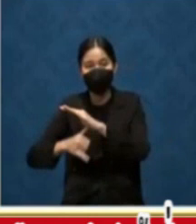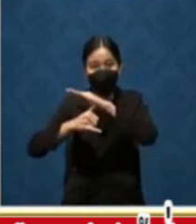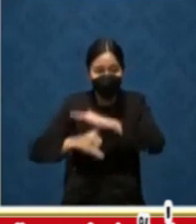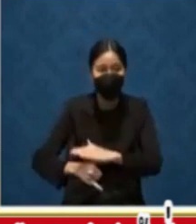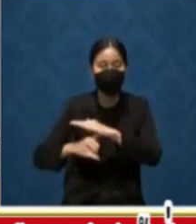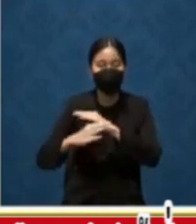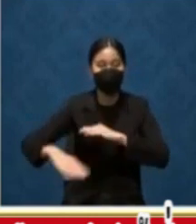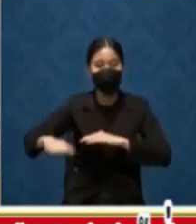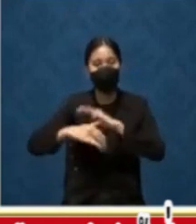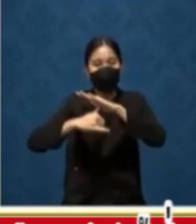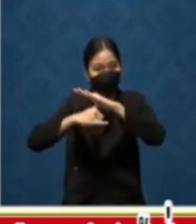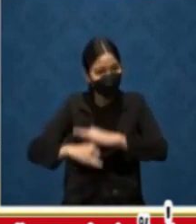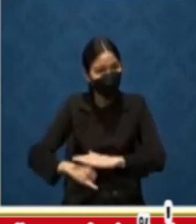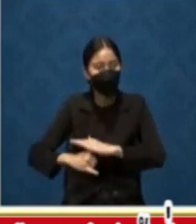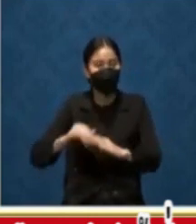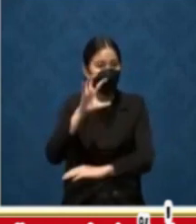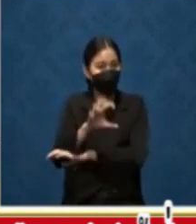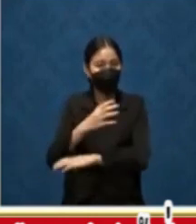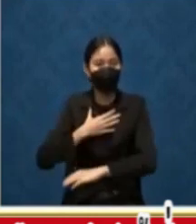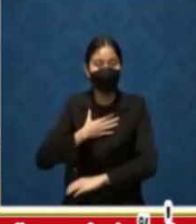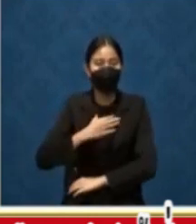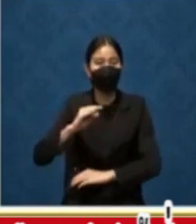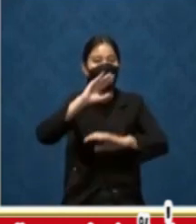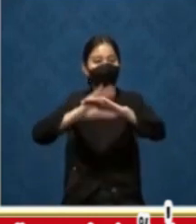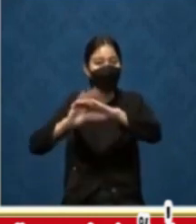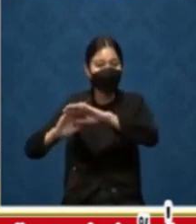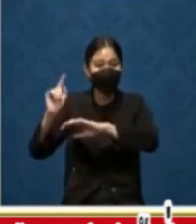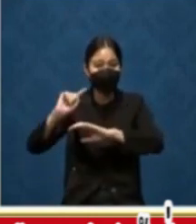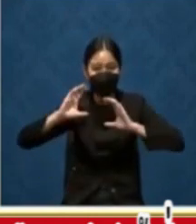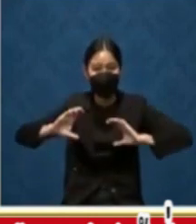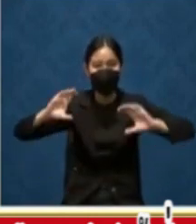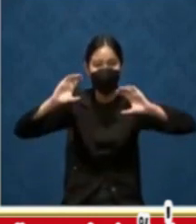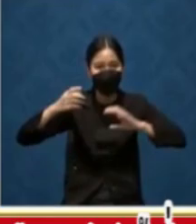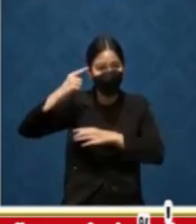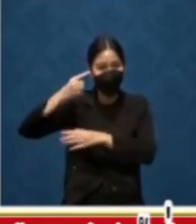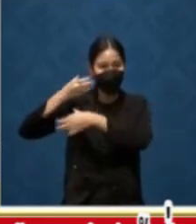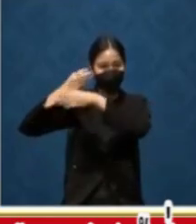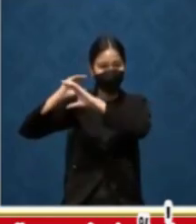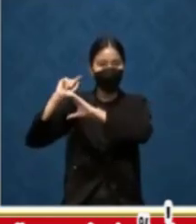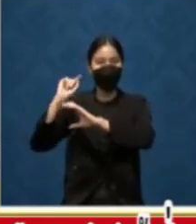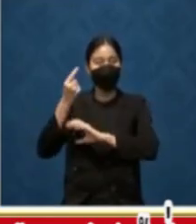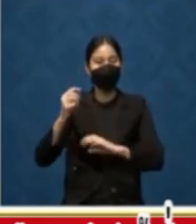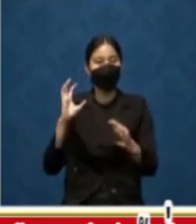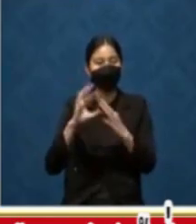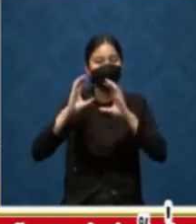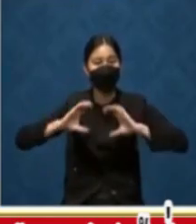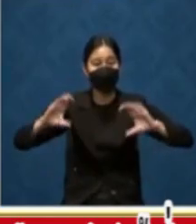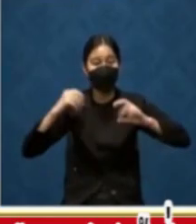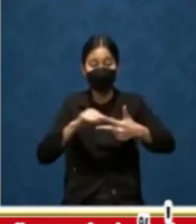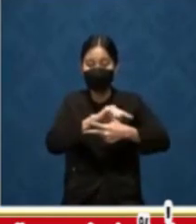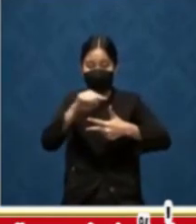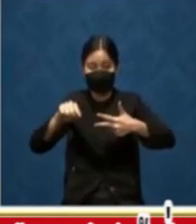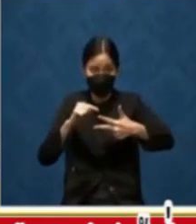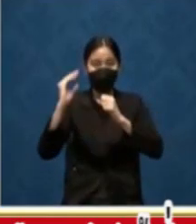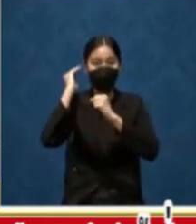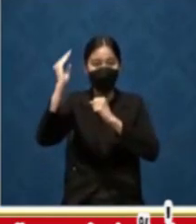ให้ทุกคนอยู่เพราะฉะนั้นผมจึงเรียกร้องว่ารัฐบาลต้องทบทวนเรื่องความสงบแล้วก็พูด 3